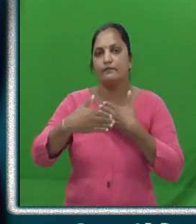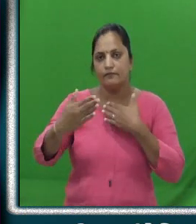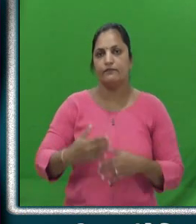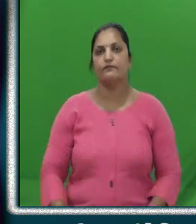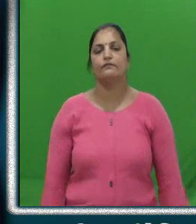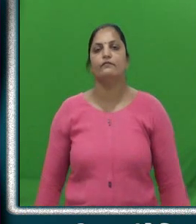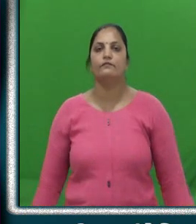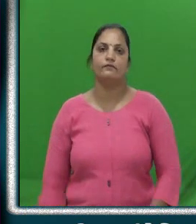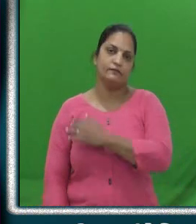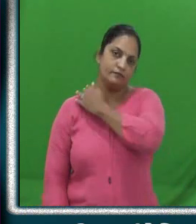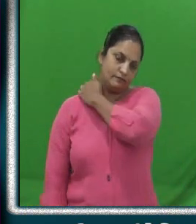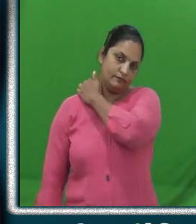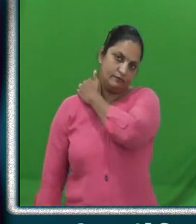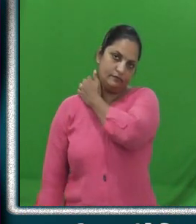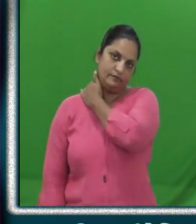આગળ લઈ લે